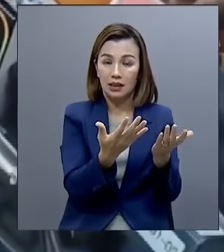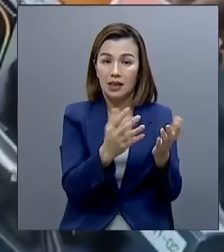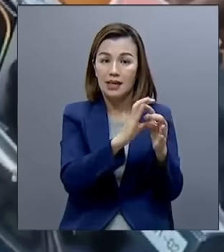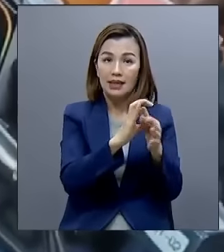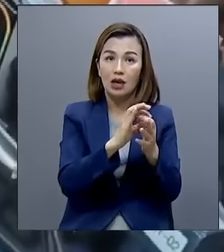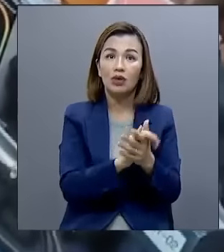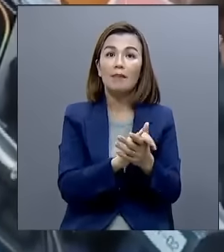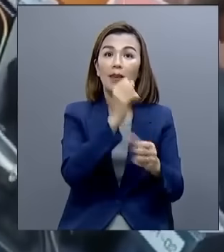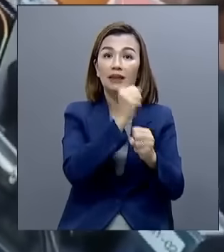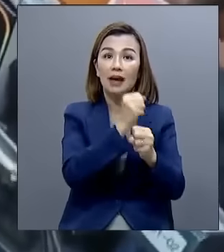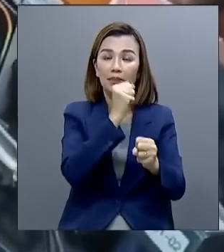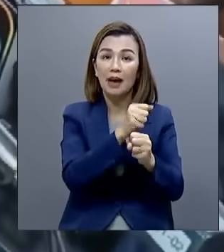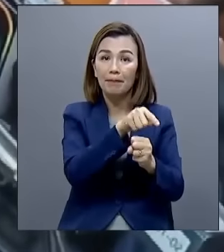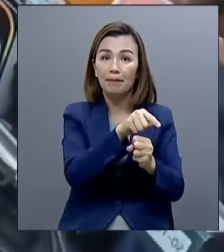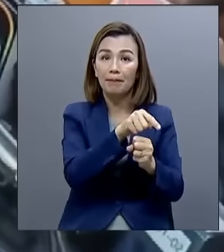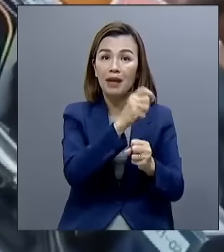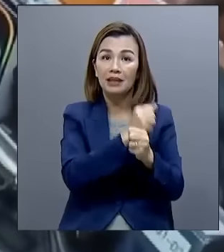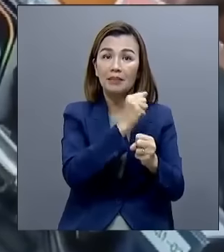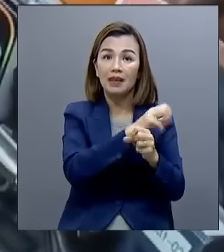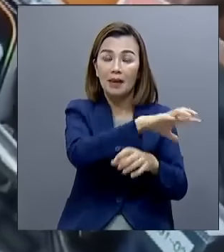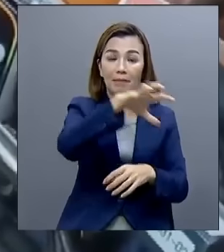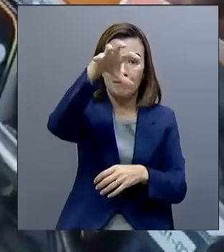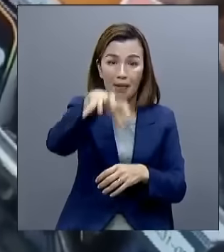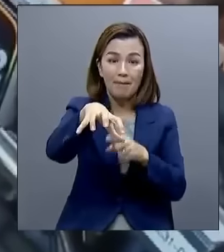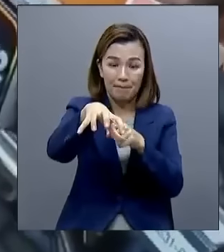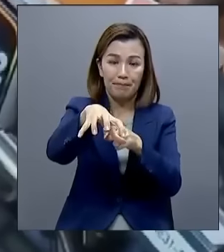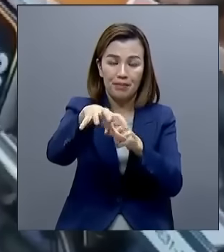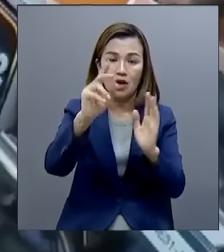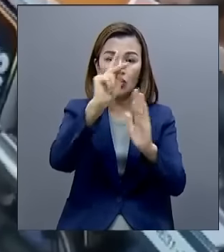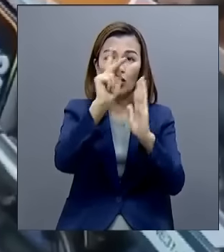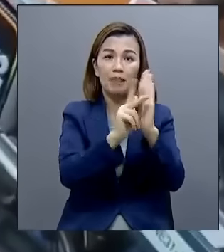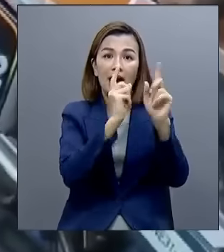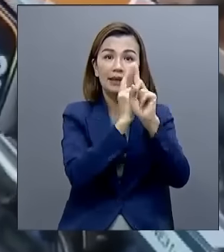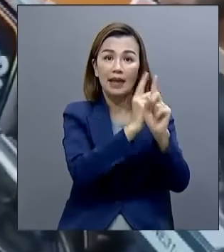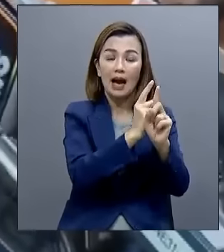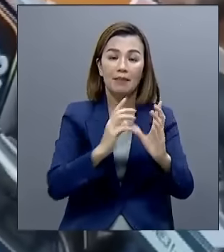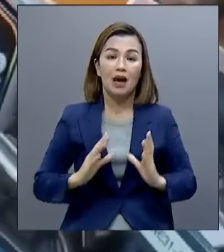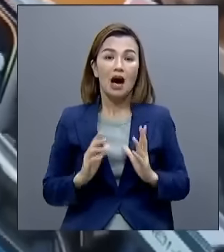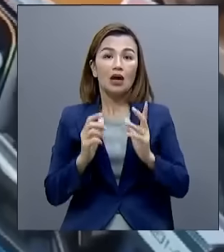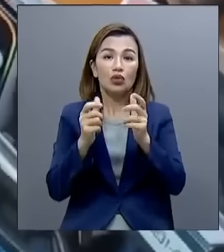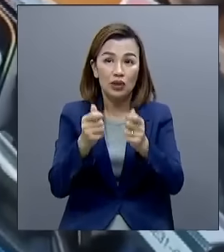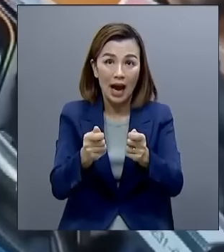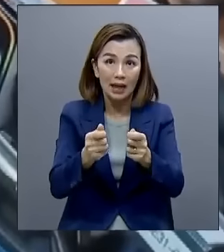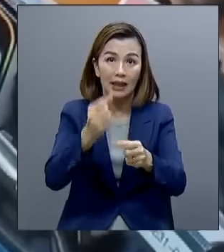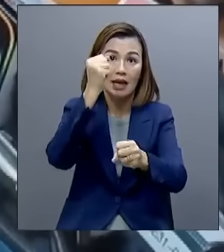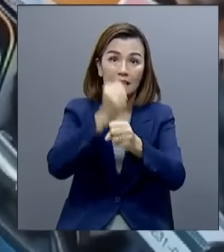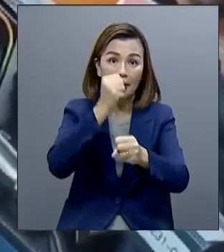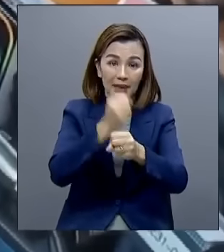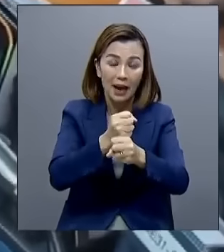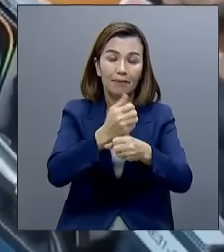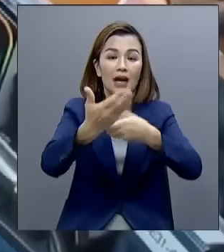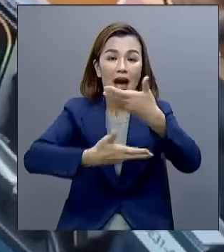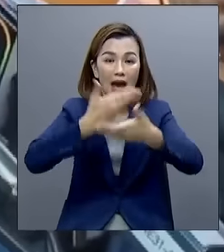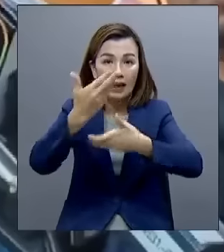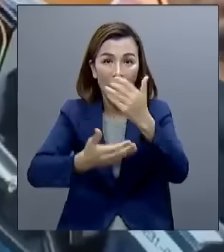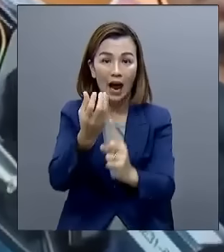หรือการมีที่เก็บนะครับตามกฎหมายว่าอนุญาตให้ทำและค้าดอกไม้เพลิง